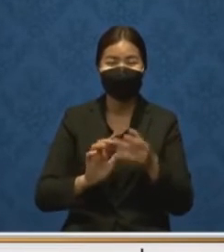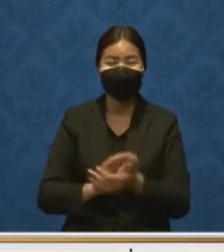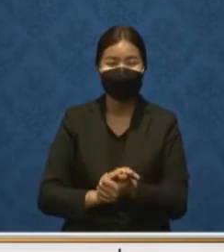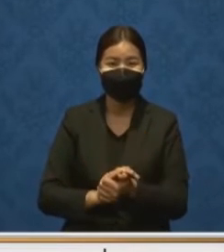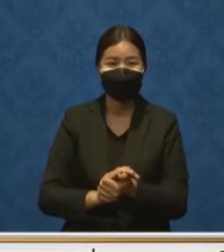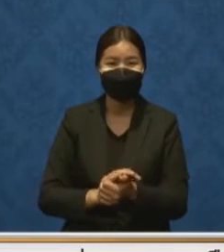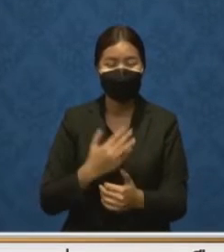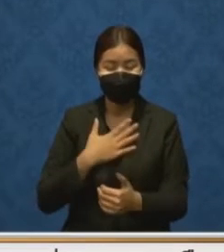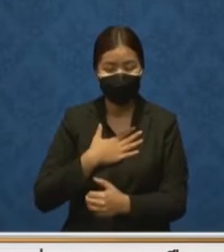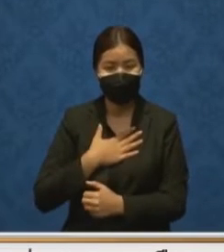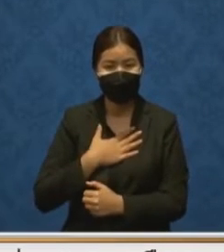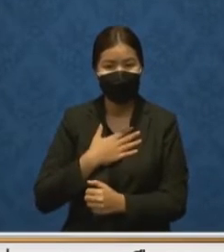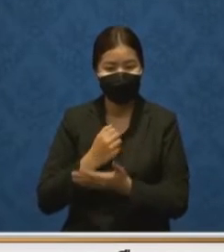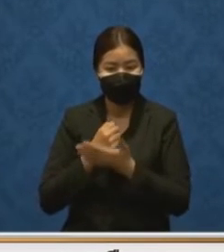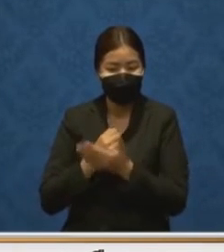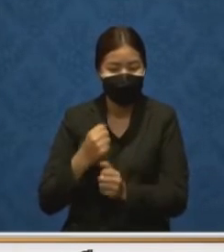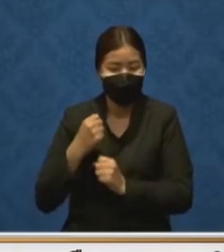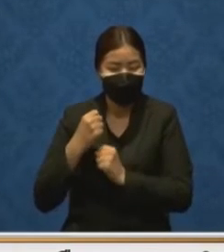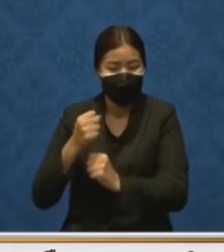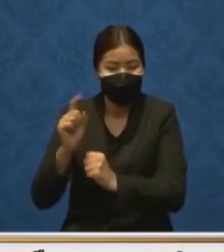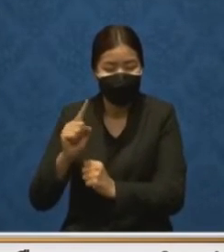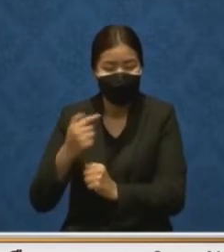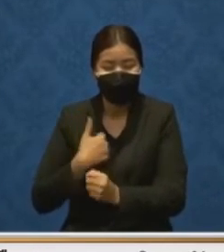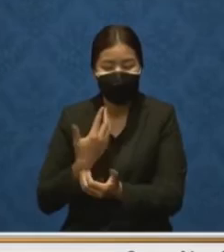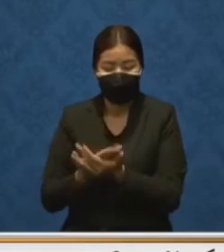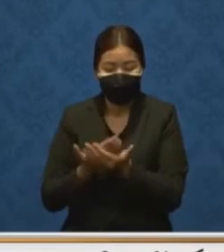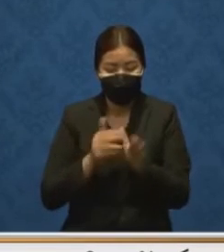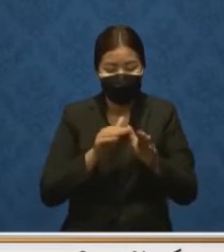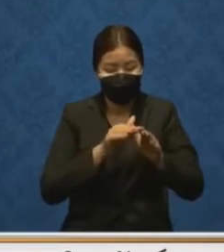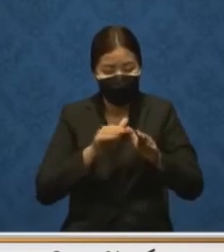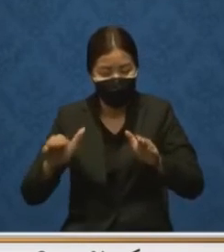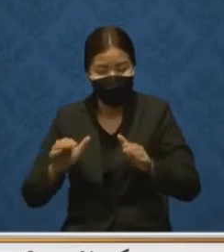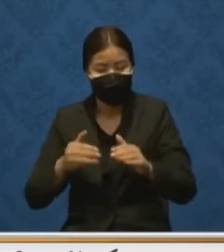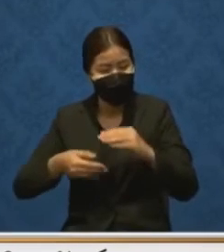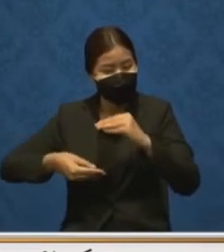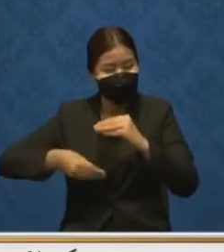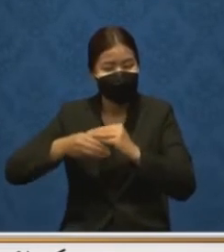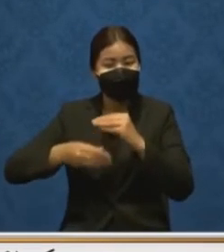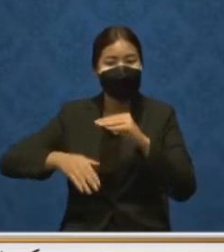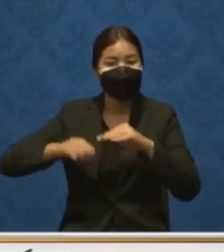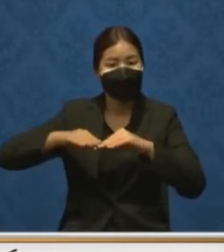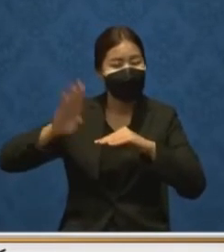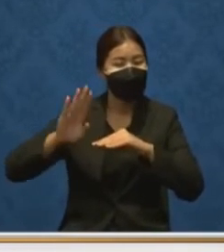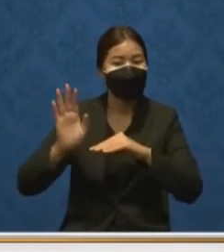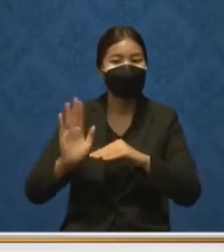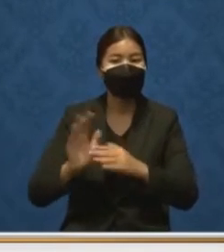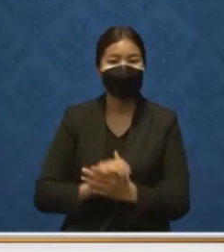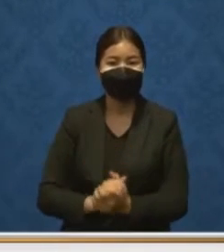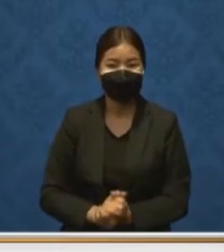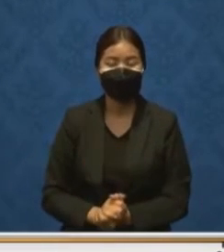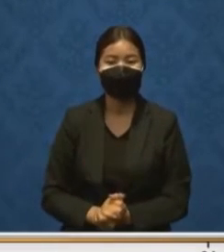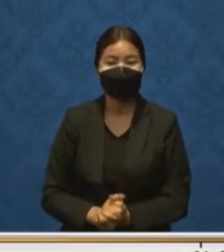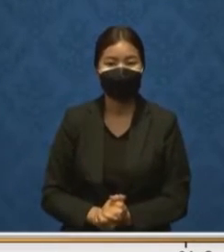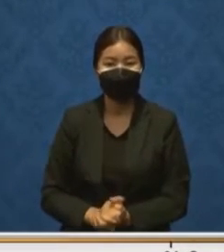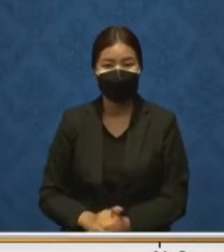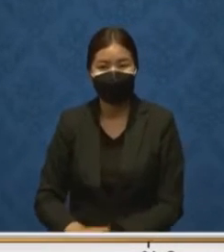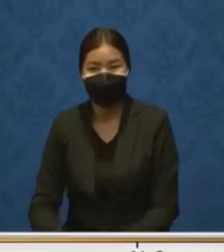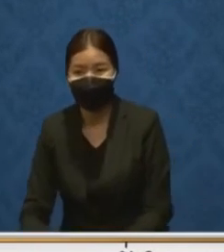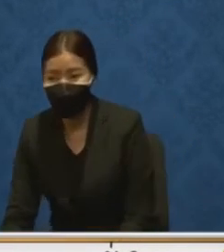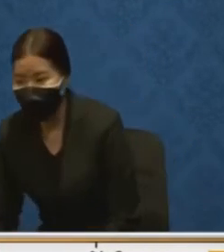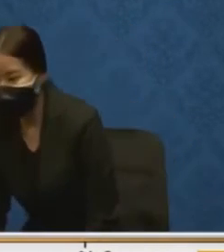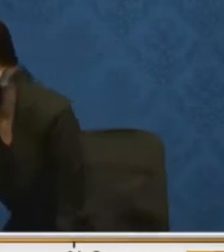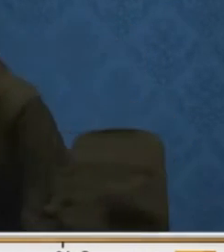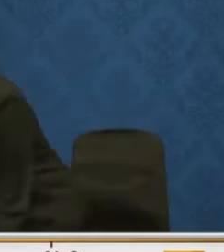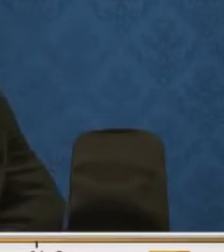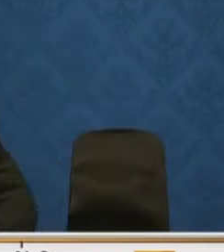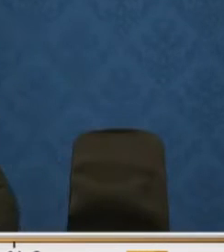เราพยายามกำกับราคาปุญไ้ไม่ให้ปรับขึ้นแล้วก็เป็ที่มาที่ทำให้ขณะที่ตน